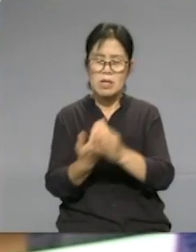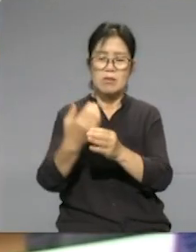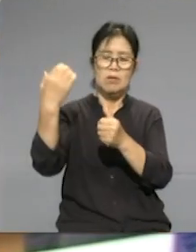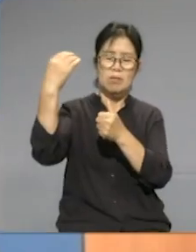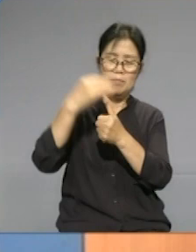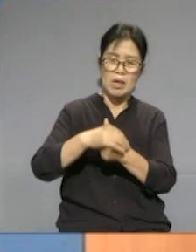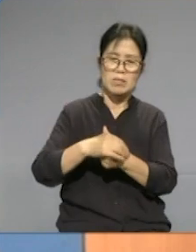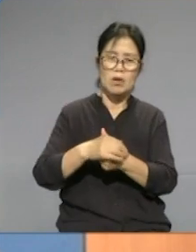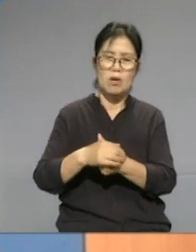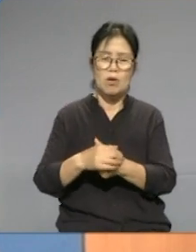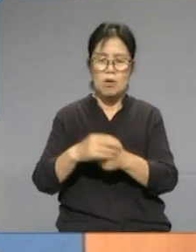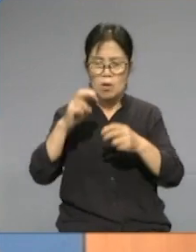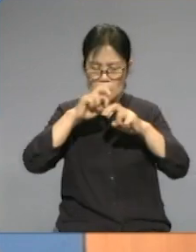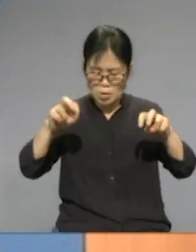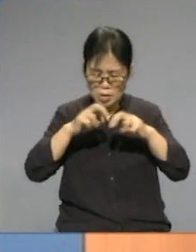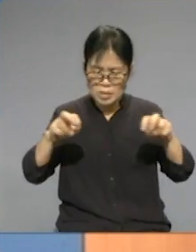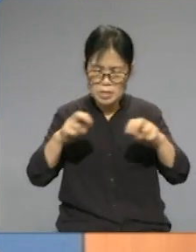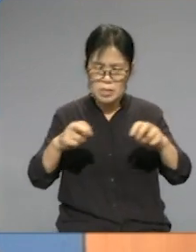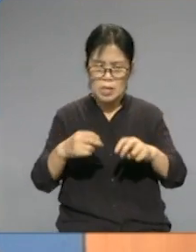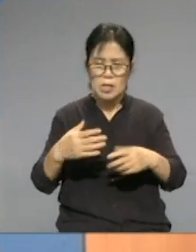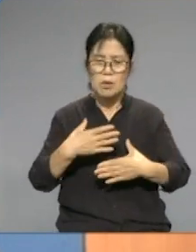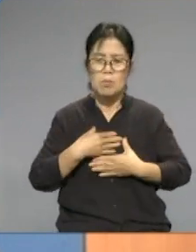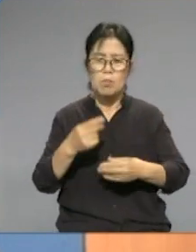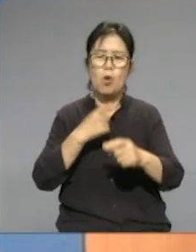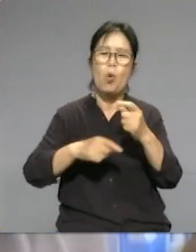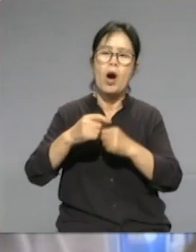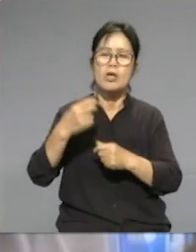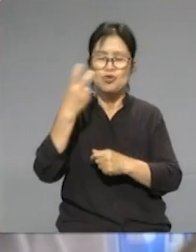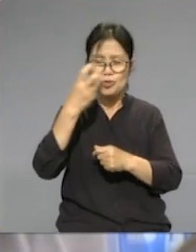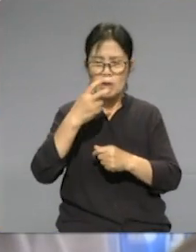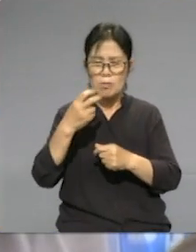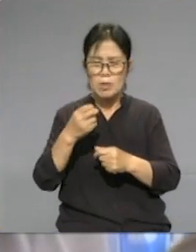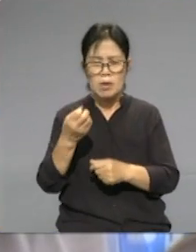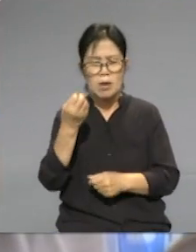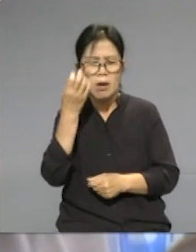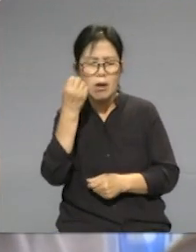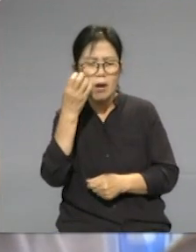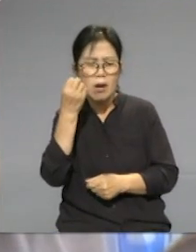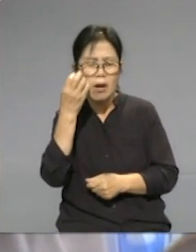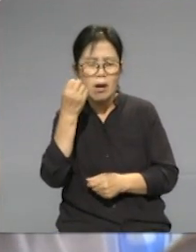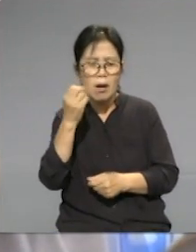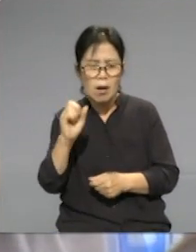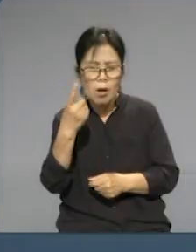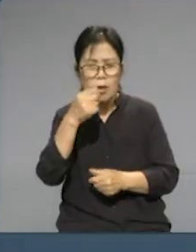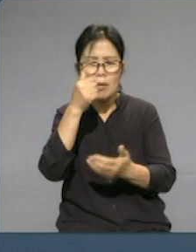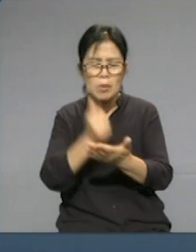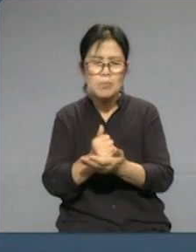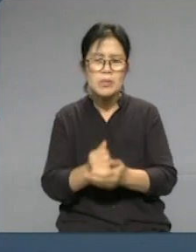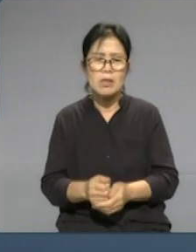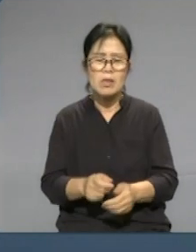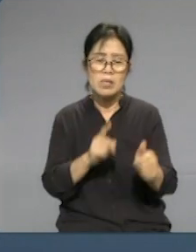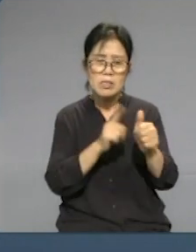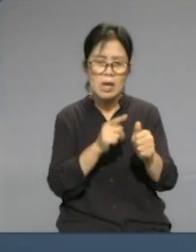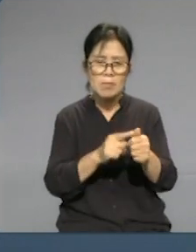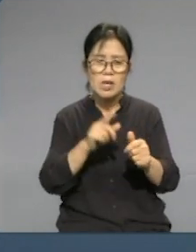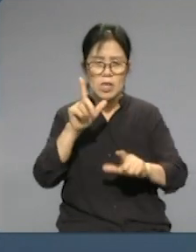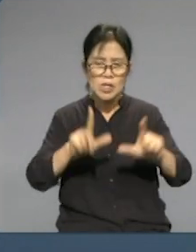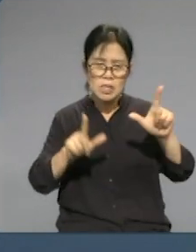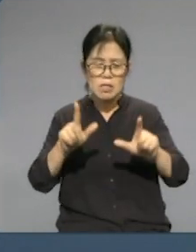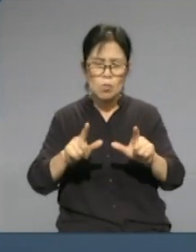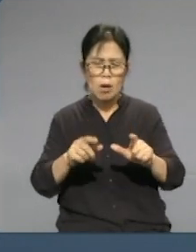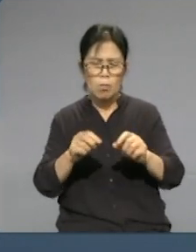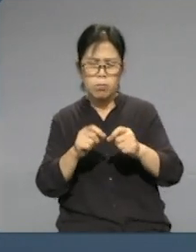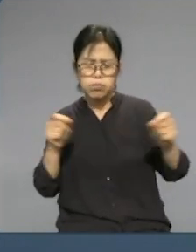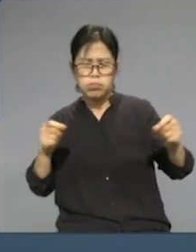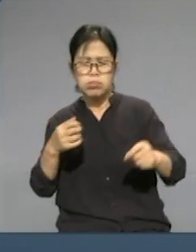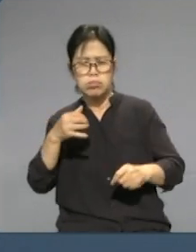넘겨받아 포렌식 강화 등 보완 수사를 펼쳐 이상 동기 범죄를 확인했습니다. 피고인이 현실과 괴리된